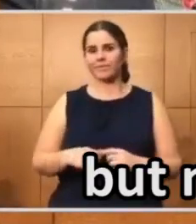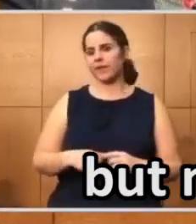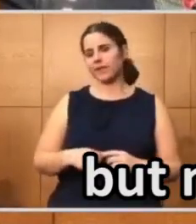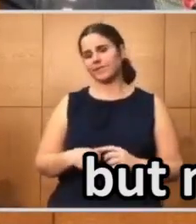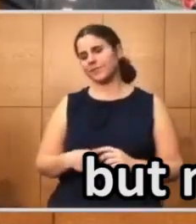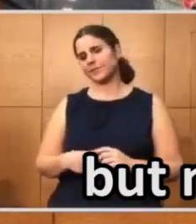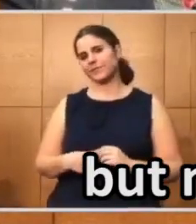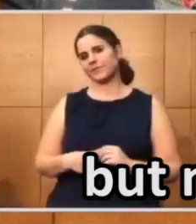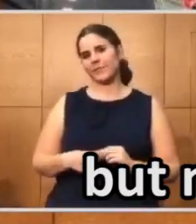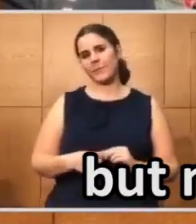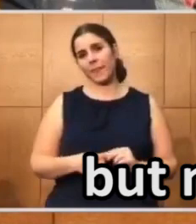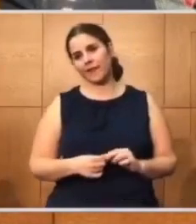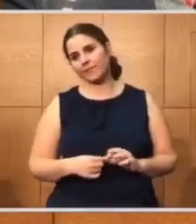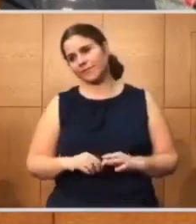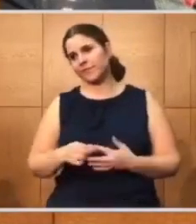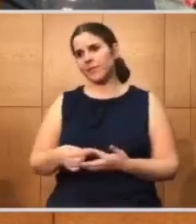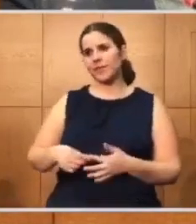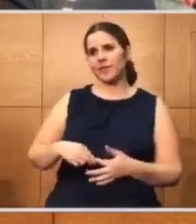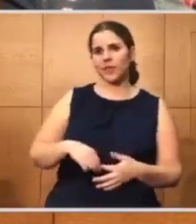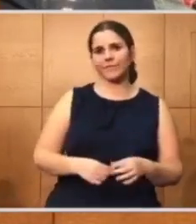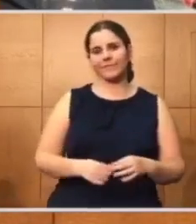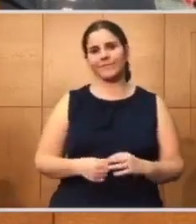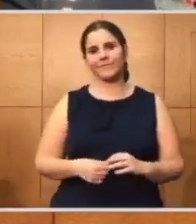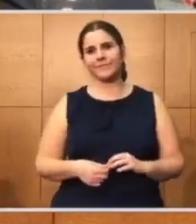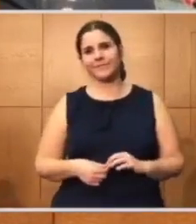Ale ne, to neslíbím.